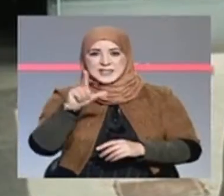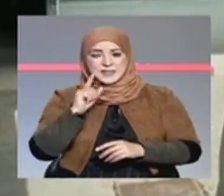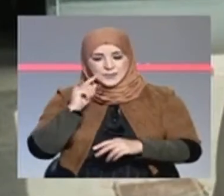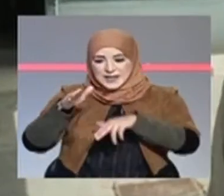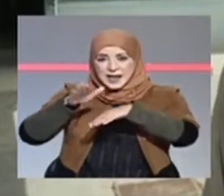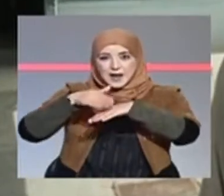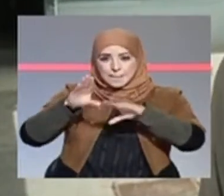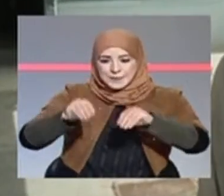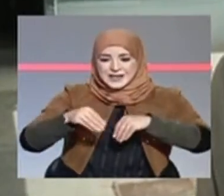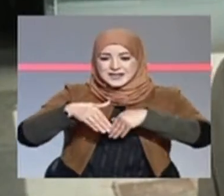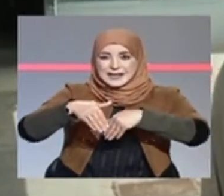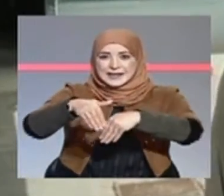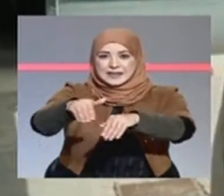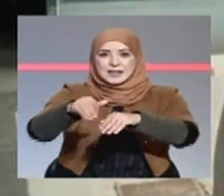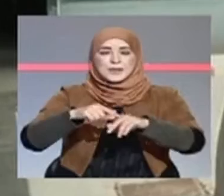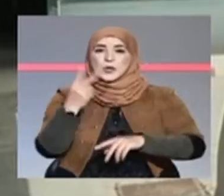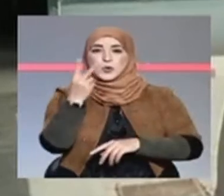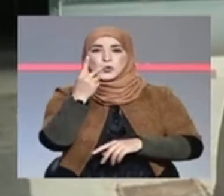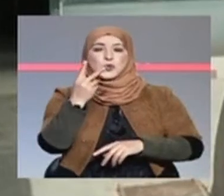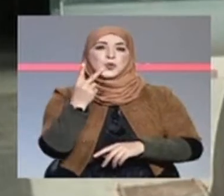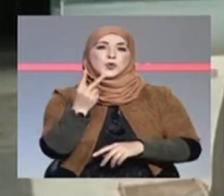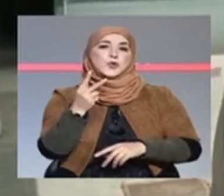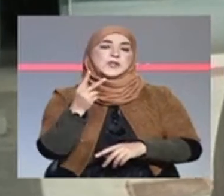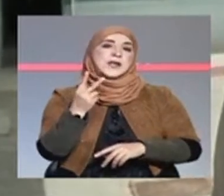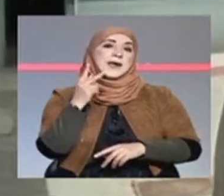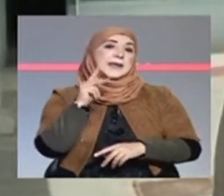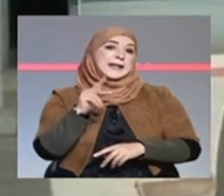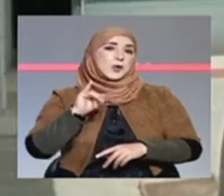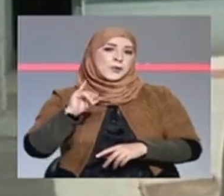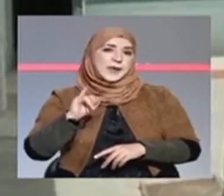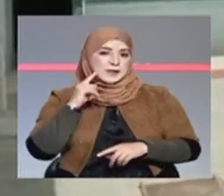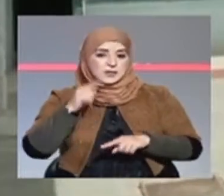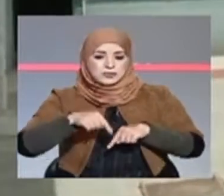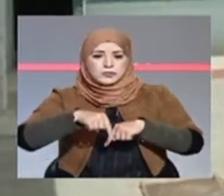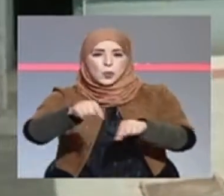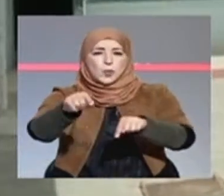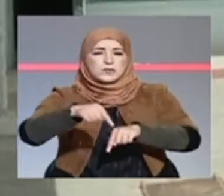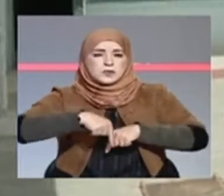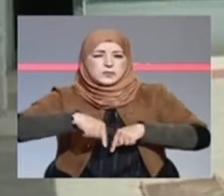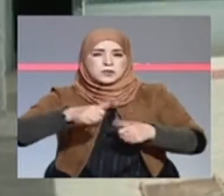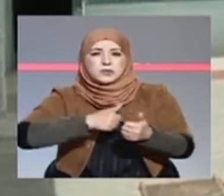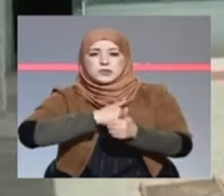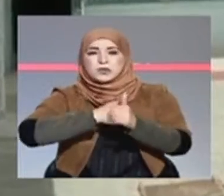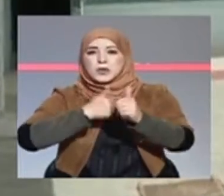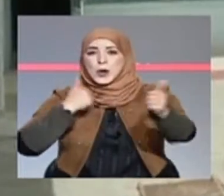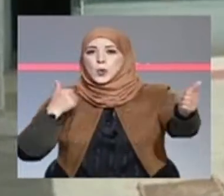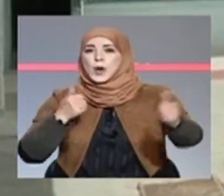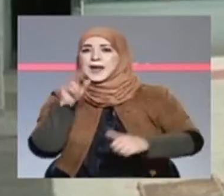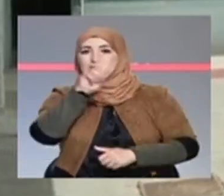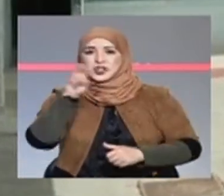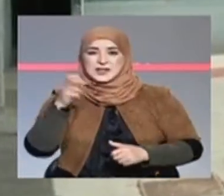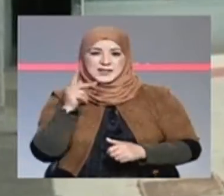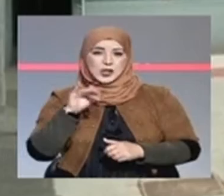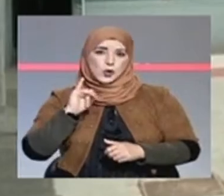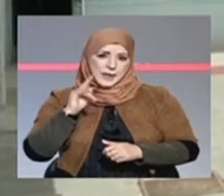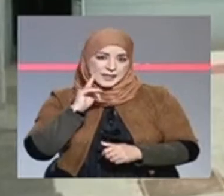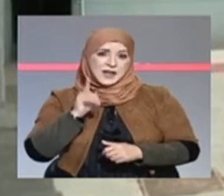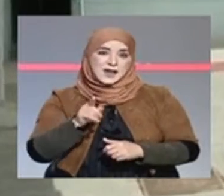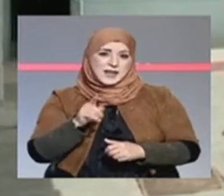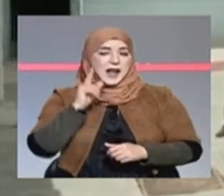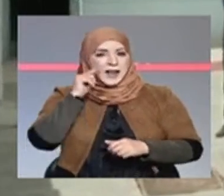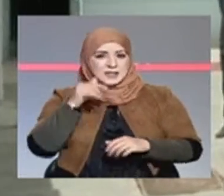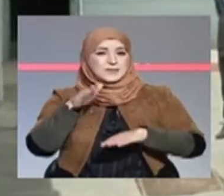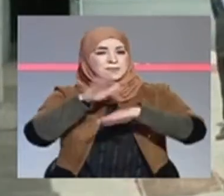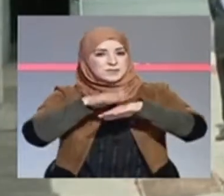للسي تبعد كيلو متر وابعد بلغت عشرين كيلومترا بين ا لو كان يزيد التكفير في العدد حتى